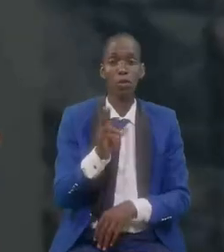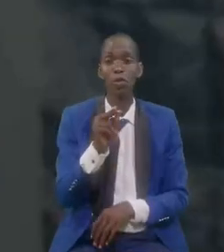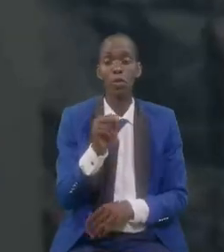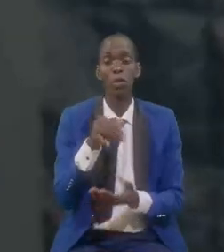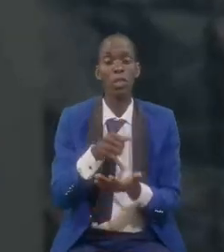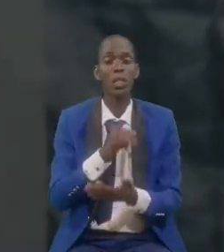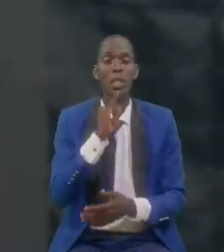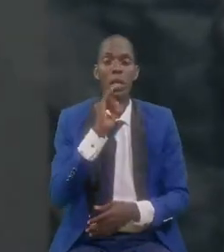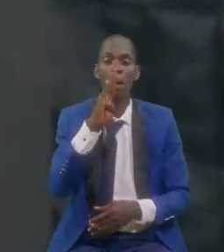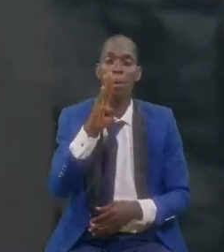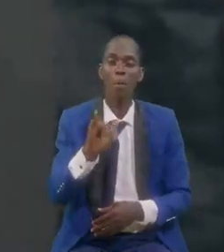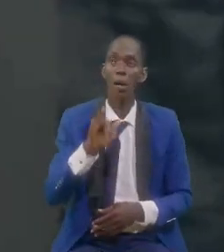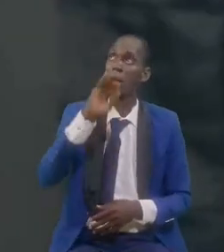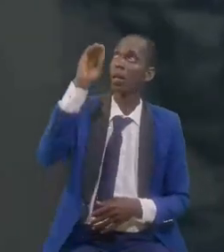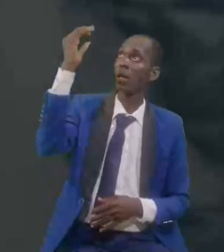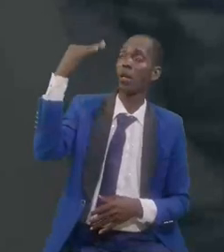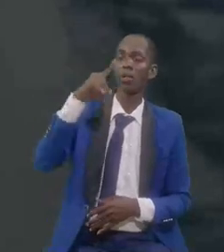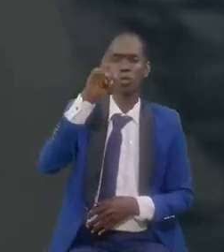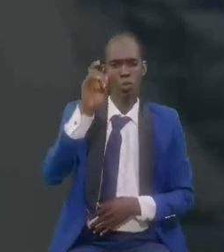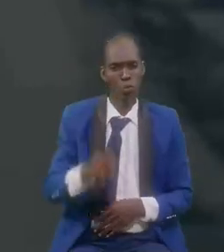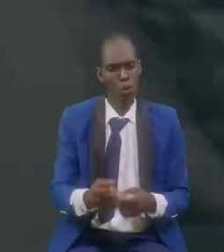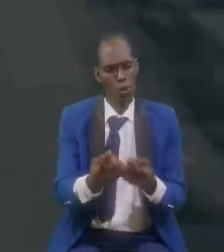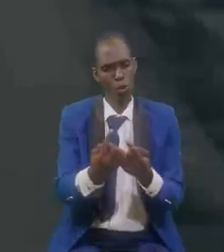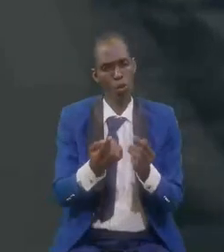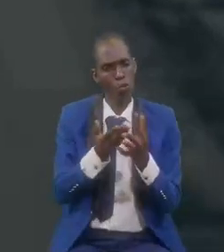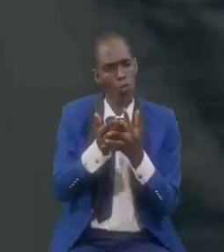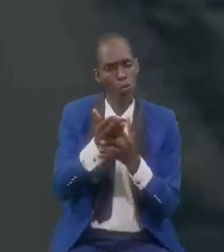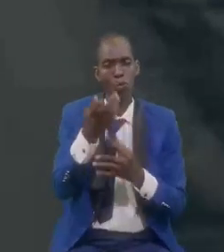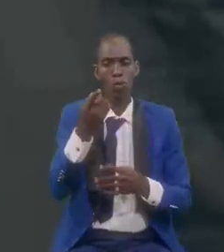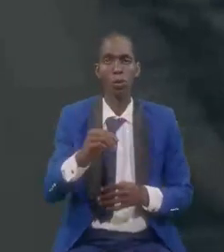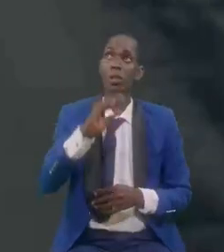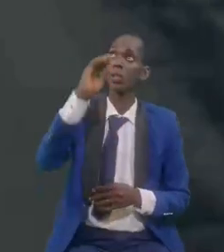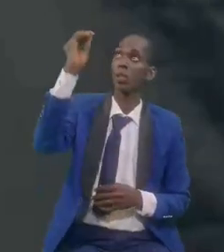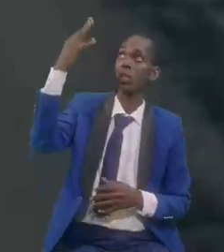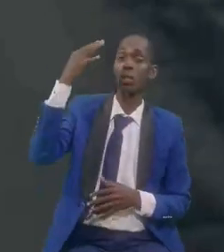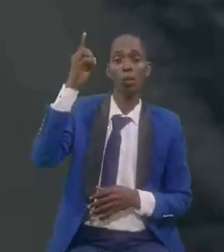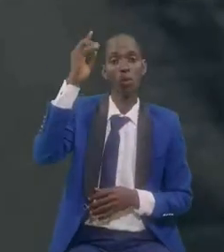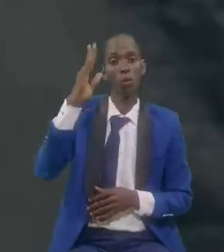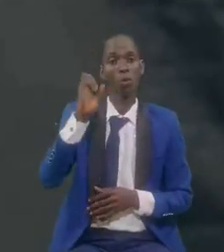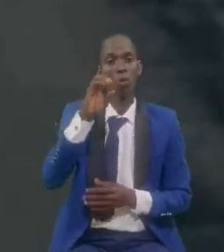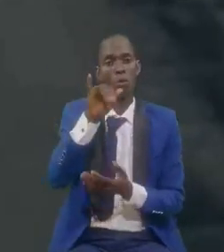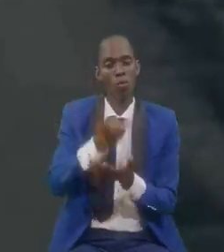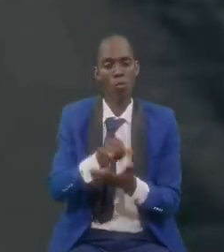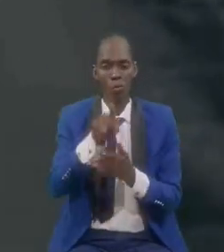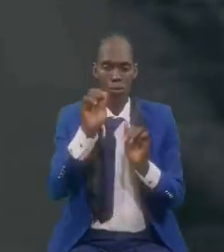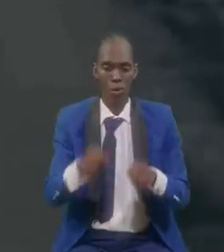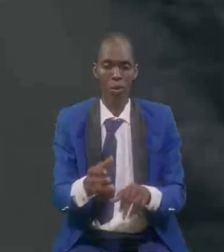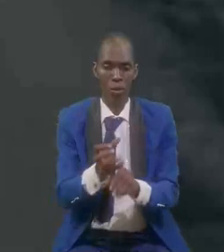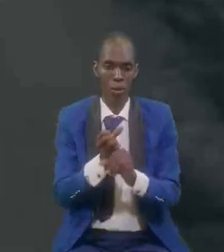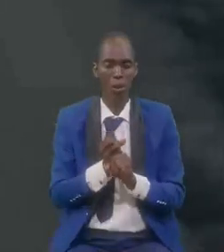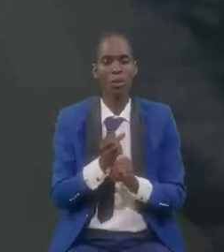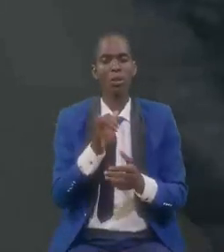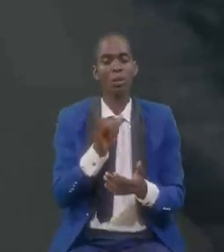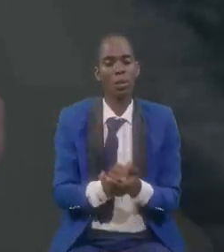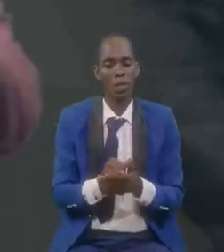Et vous devez venir par la grâce de Dieu afin que vous ayez le salut qui